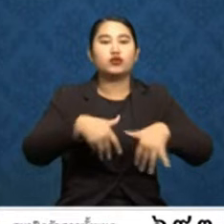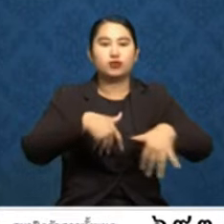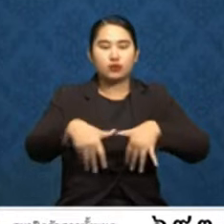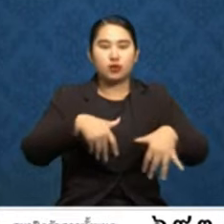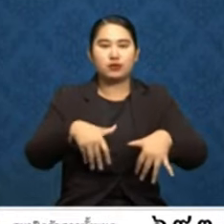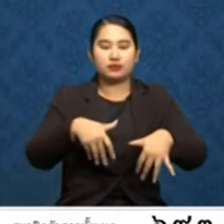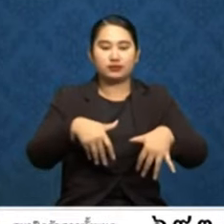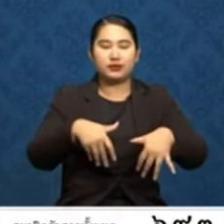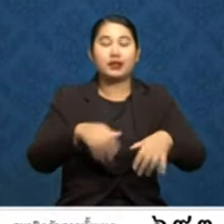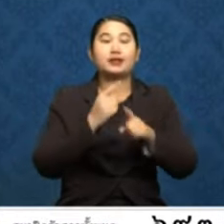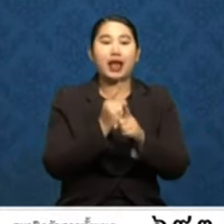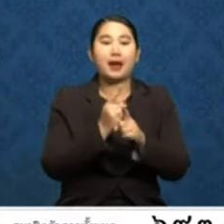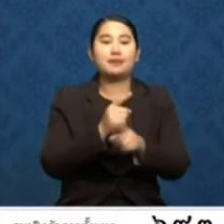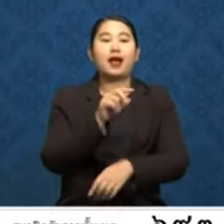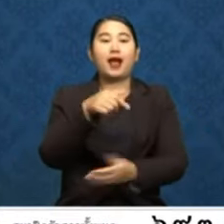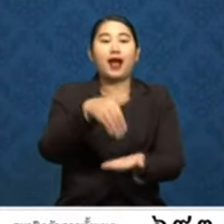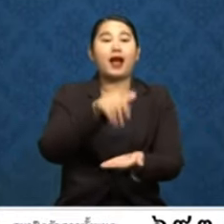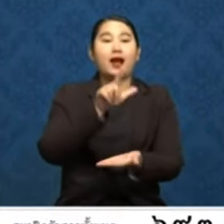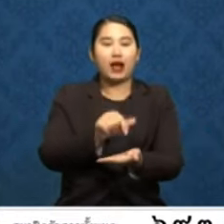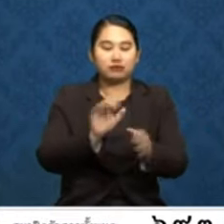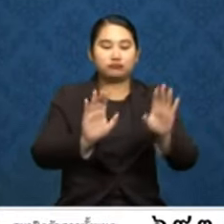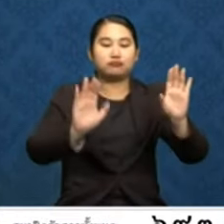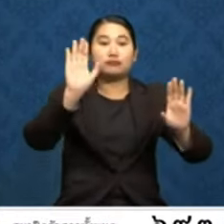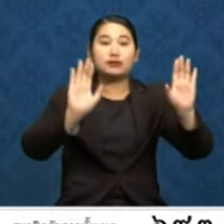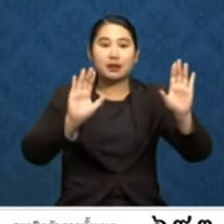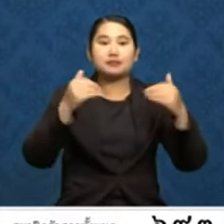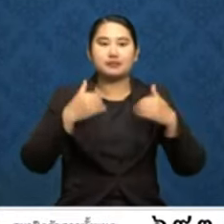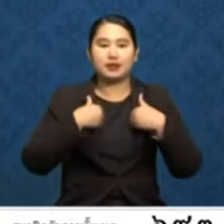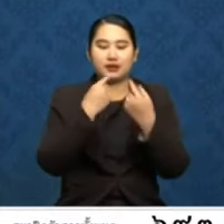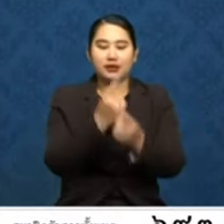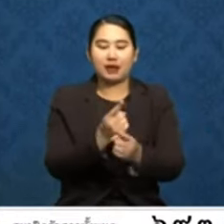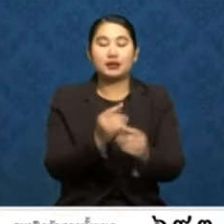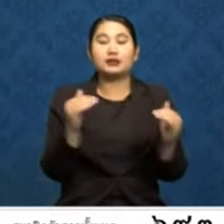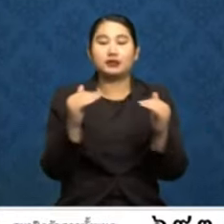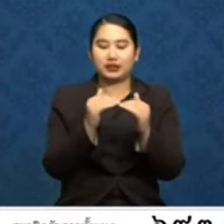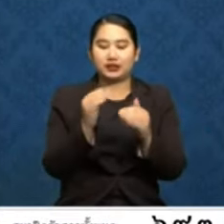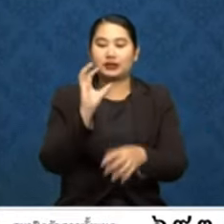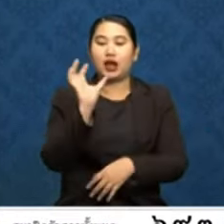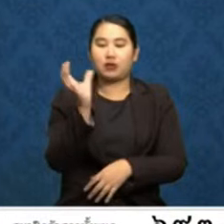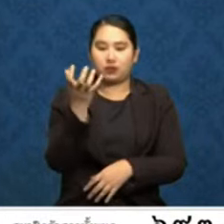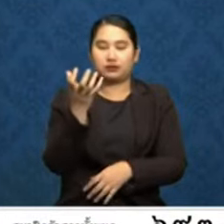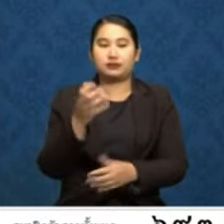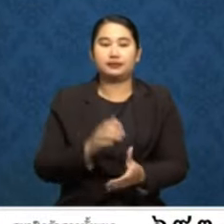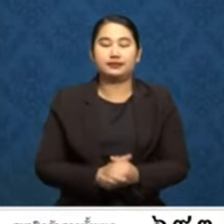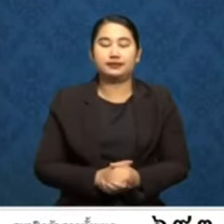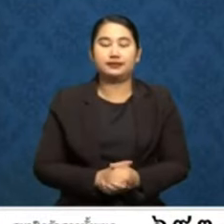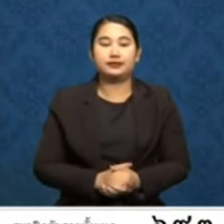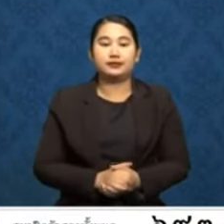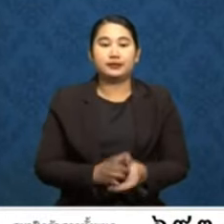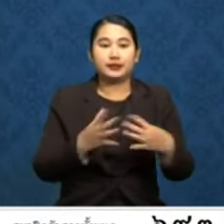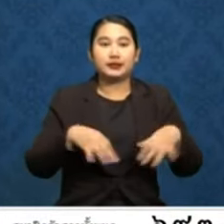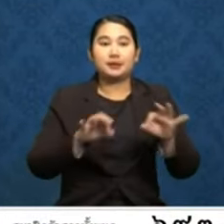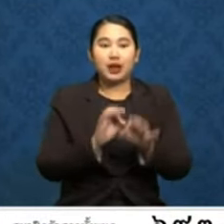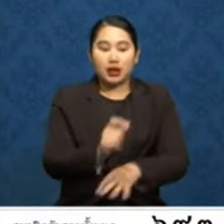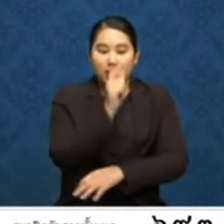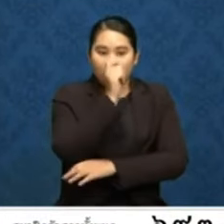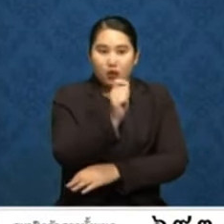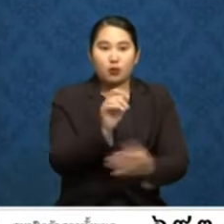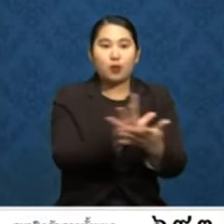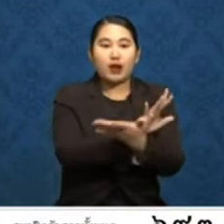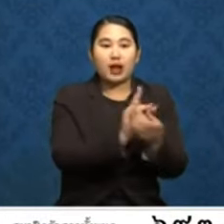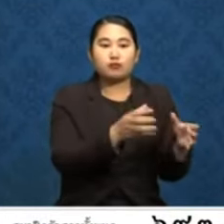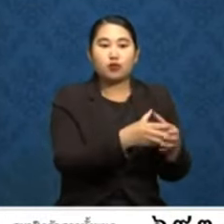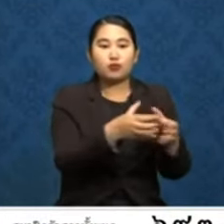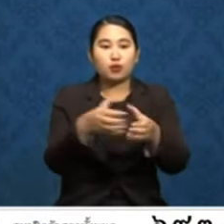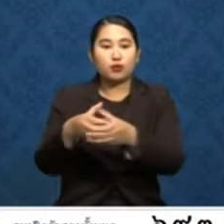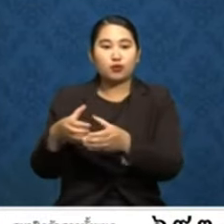ของประชาธิปไตยสอดคล้องกับหลักสิทธิมนุษยชนสากลเคารพพหุวัฒนธรรมเพื่อเ